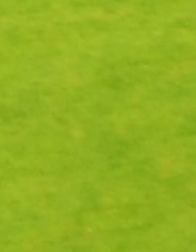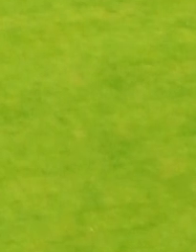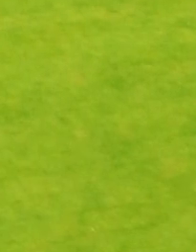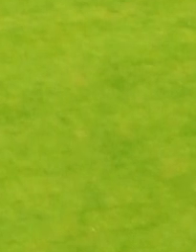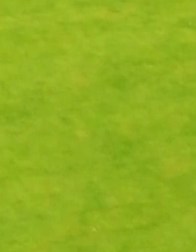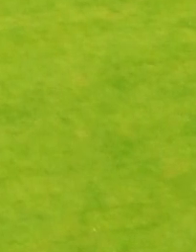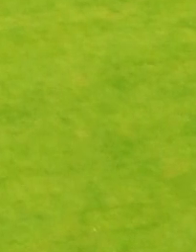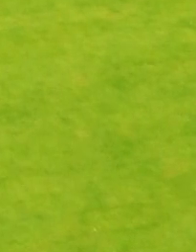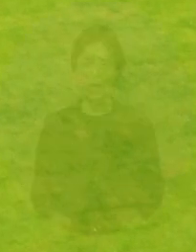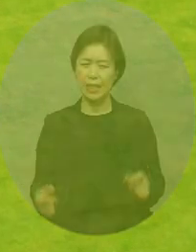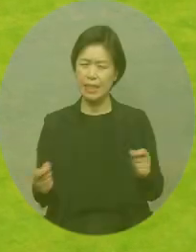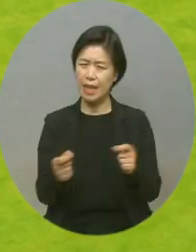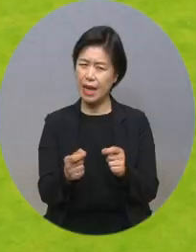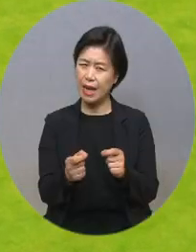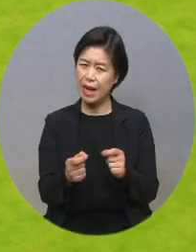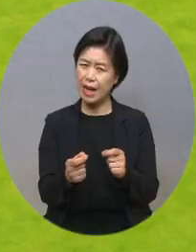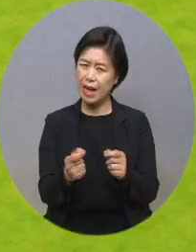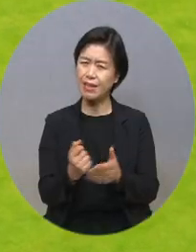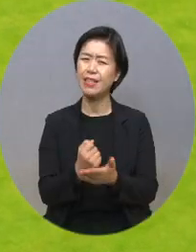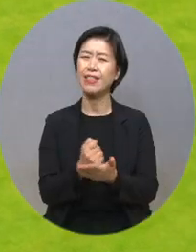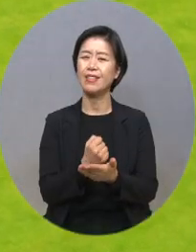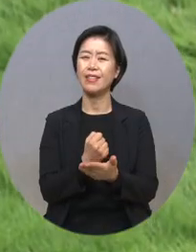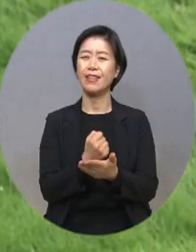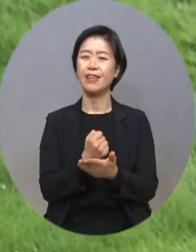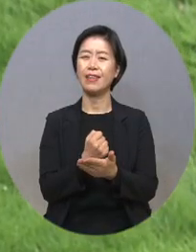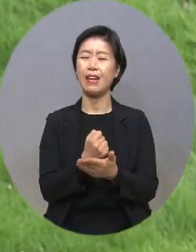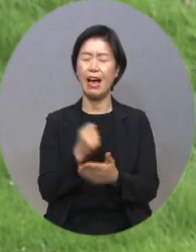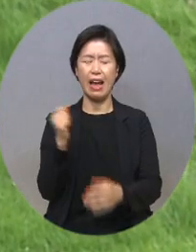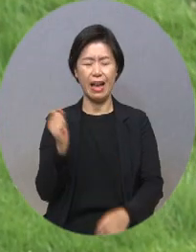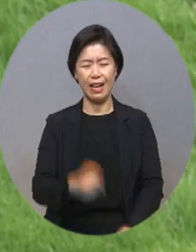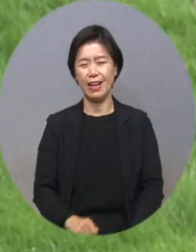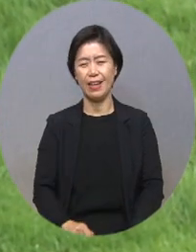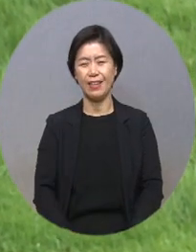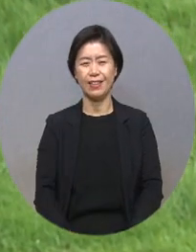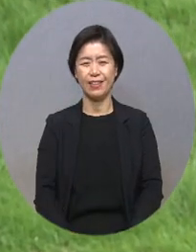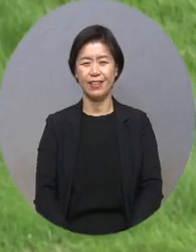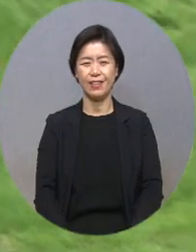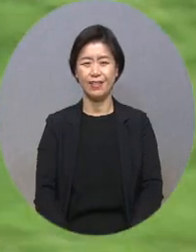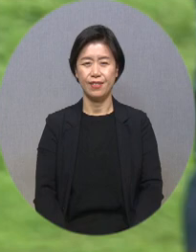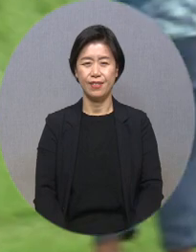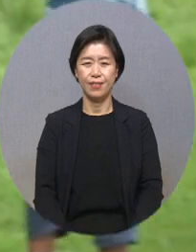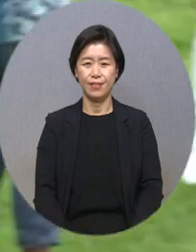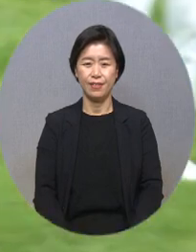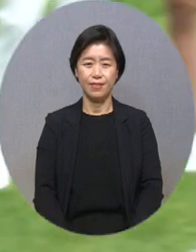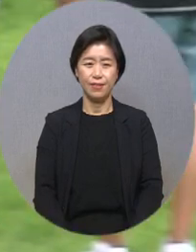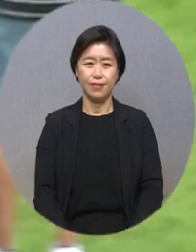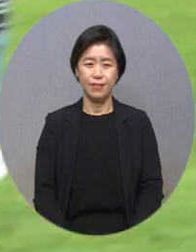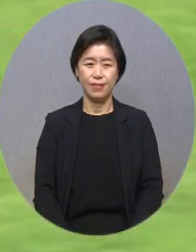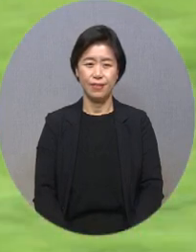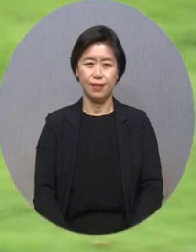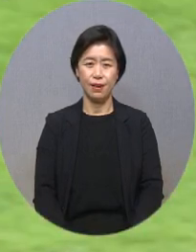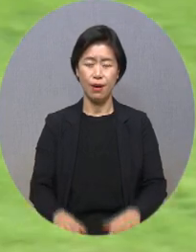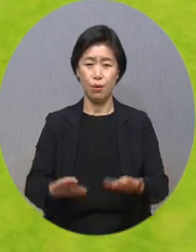어, 짧다. 짧아. 짧아. 짧죠. 짧죠. 짧죠. 짧죠. 머리가 안 나오고 있어요, 오늘. 와,